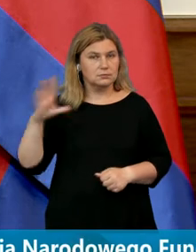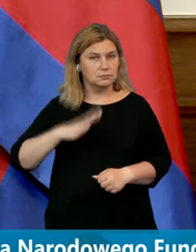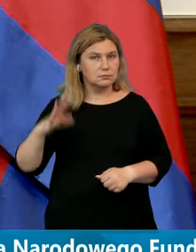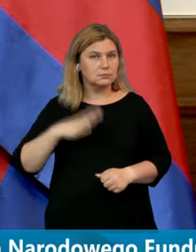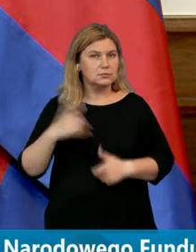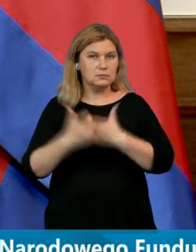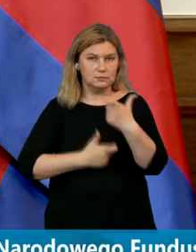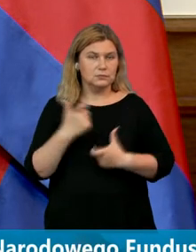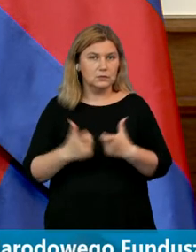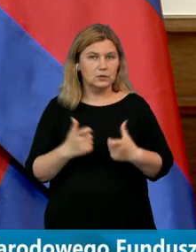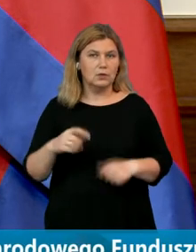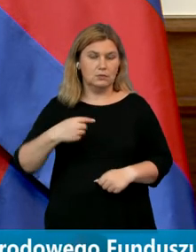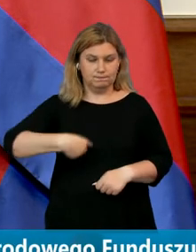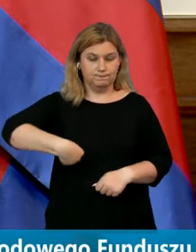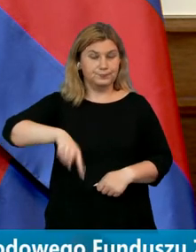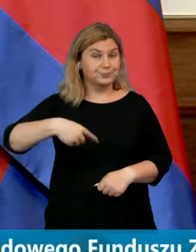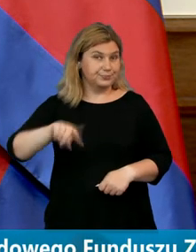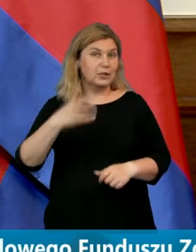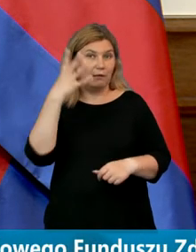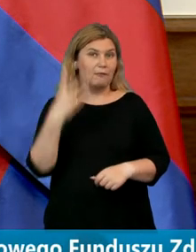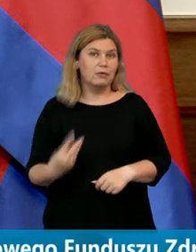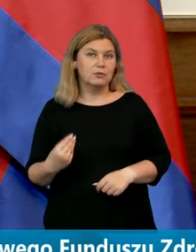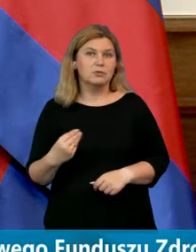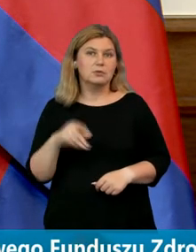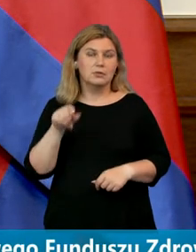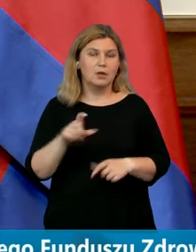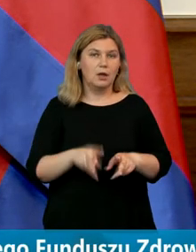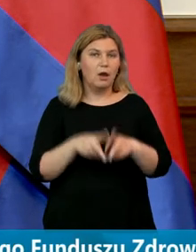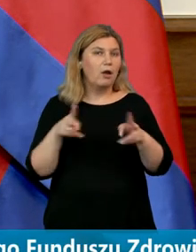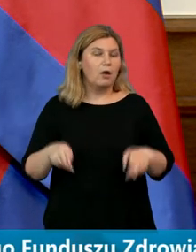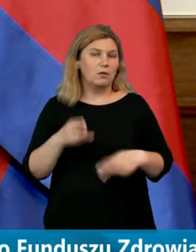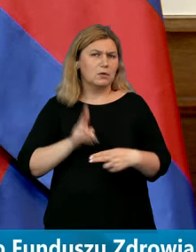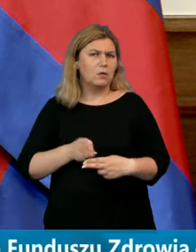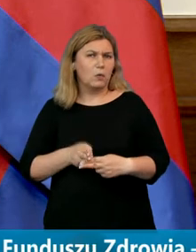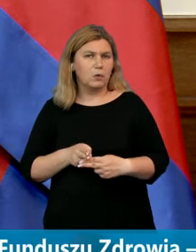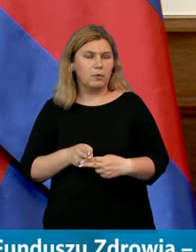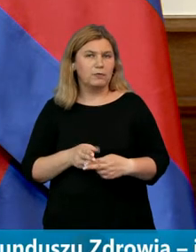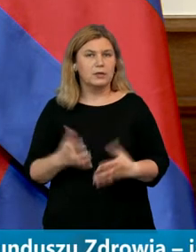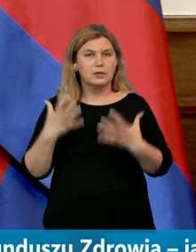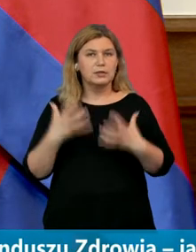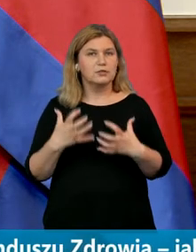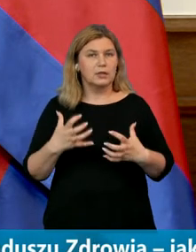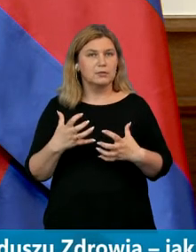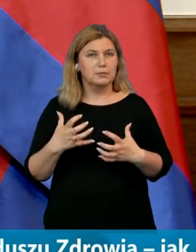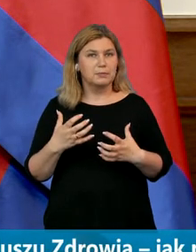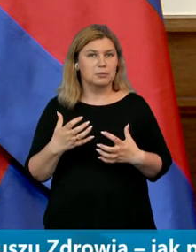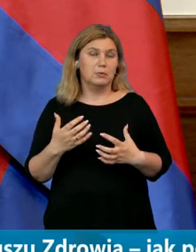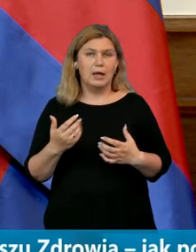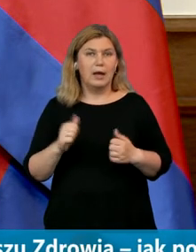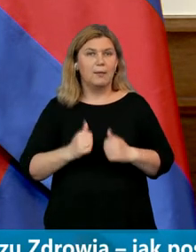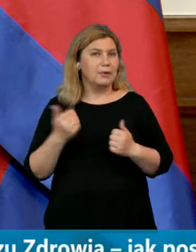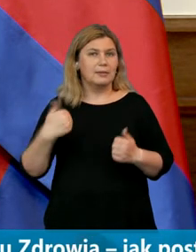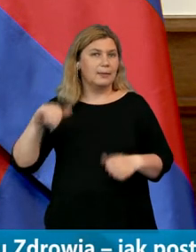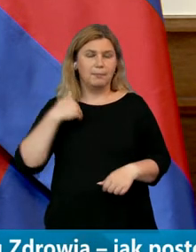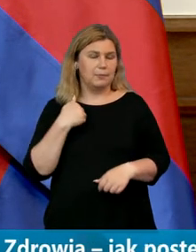zrobić, ponieważ zbliża się jesień, zbliża się okres chorobowy i chcielibyśmy uniknąć kolejnego